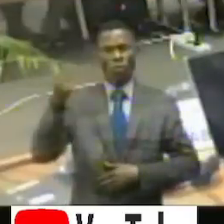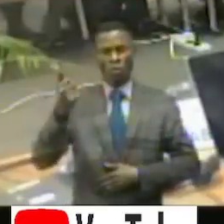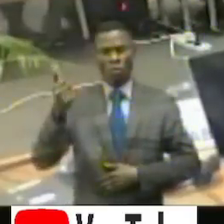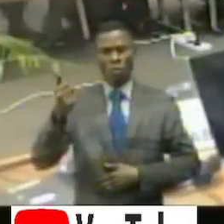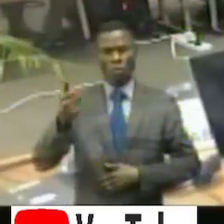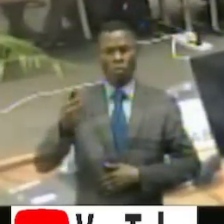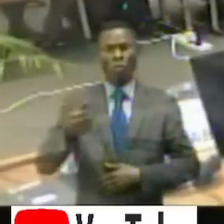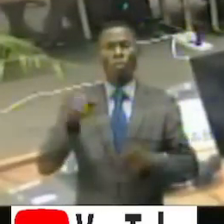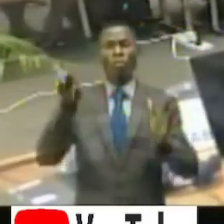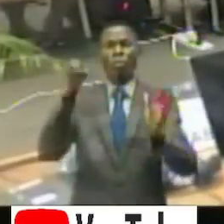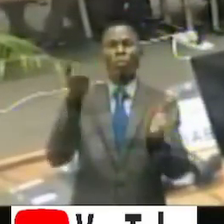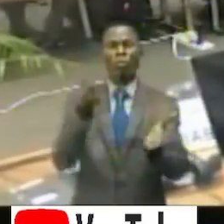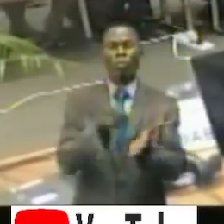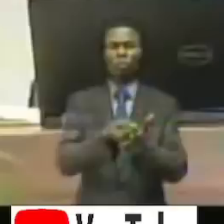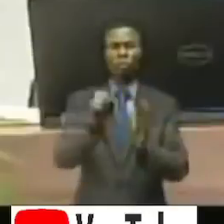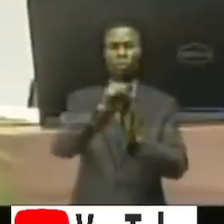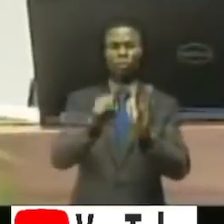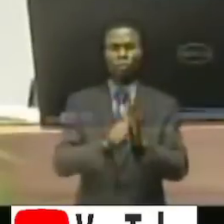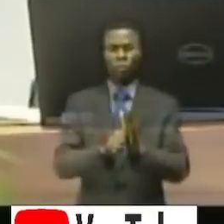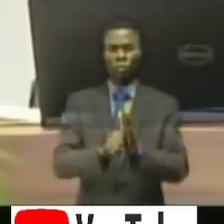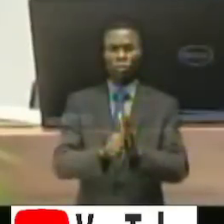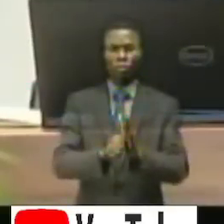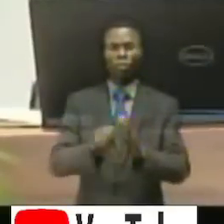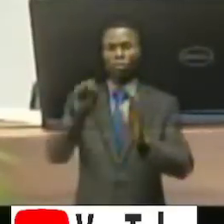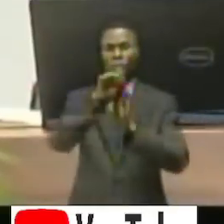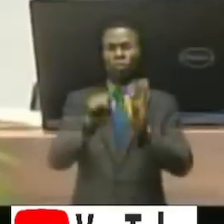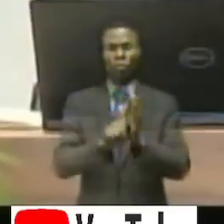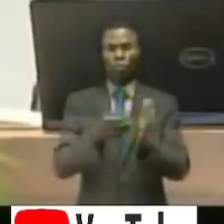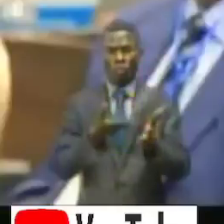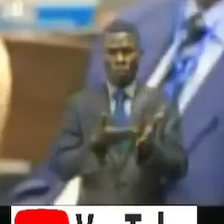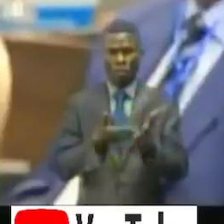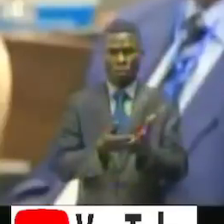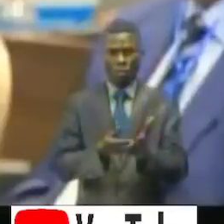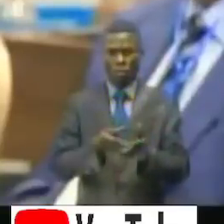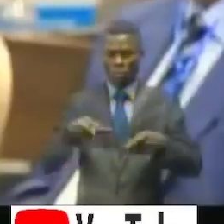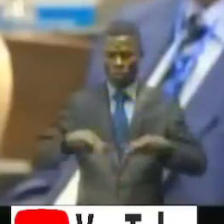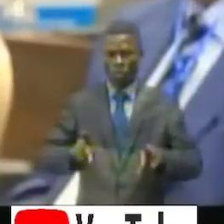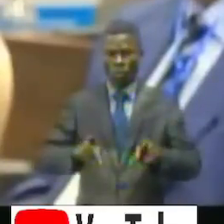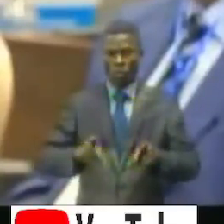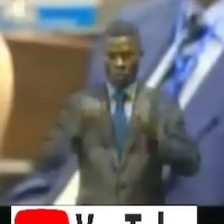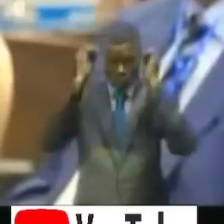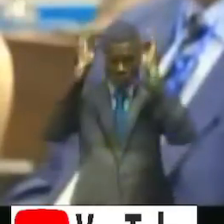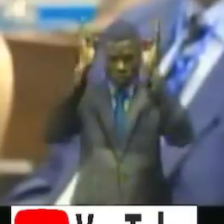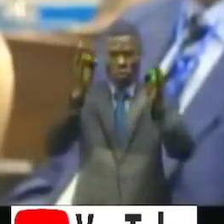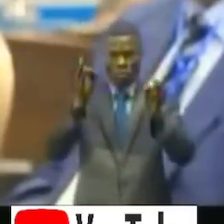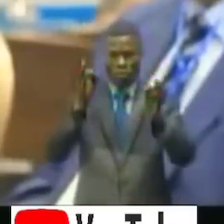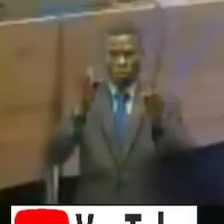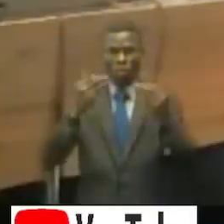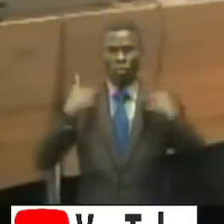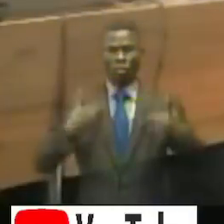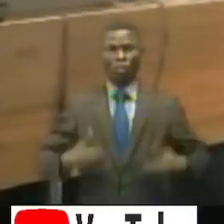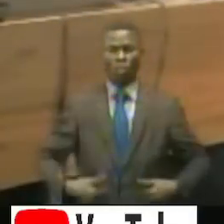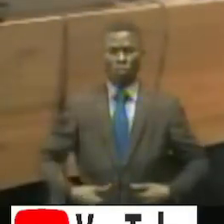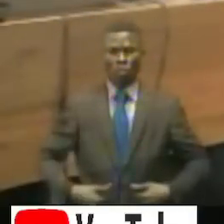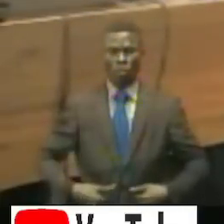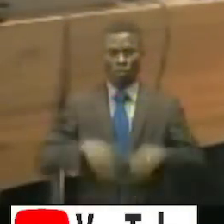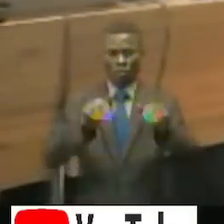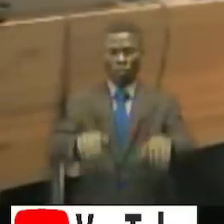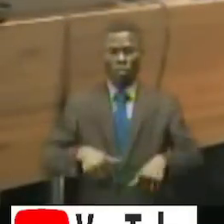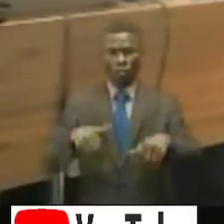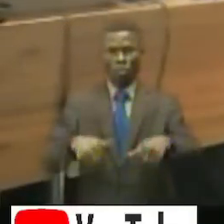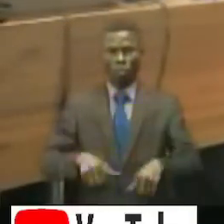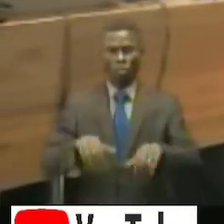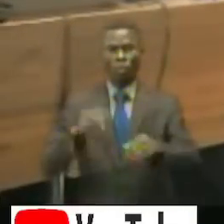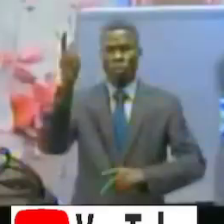des indicateurs statistiques sectoriels. Ces statistiques couvriront le secteur de l'éducation, la santé, l'agriculture,